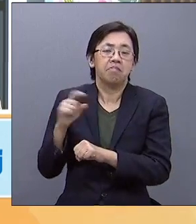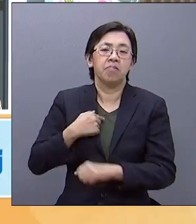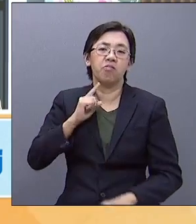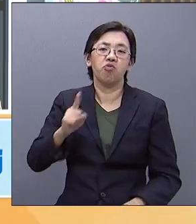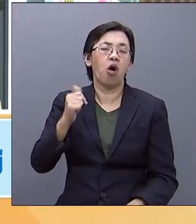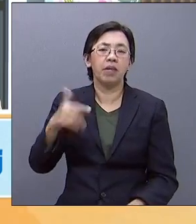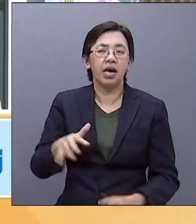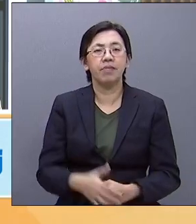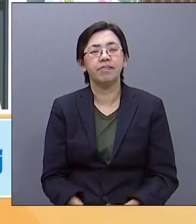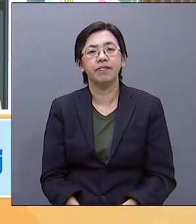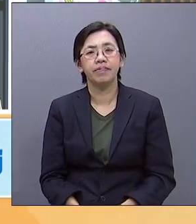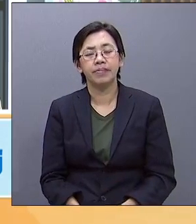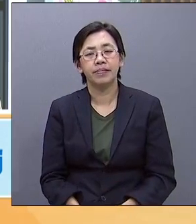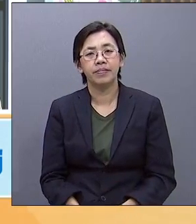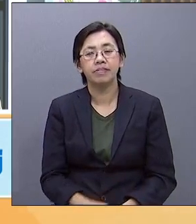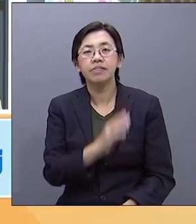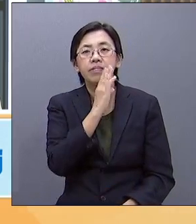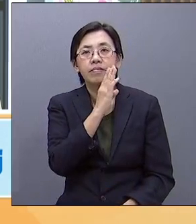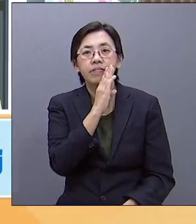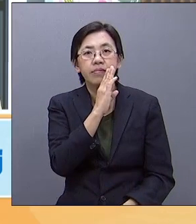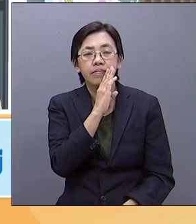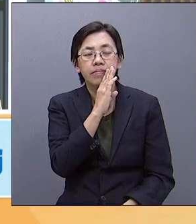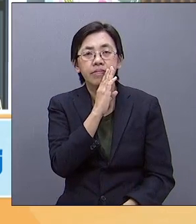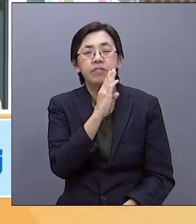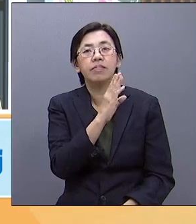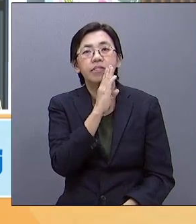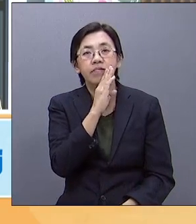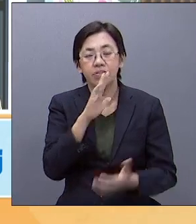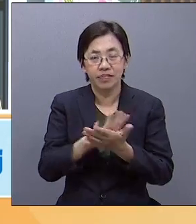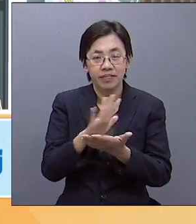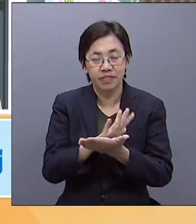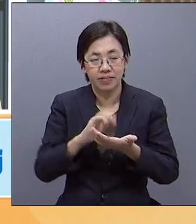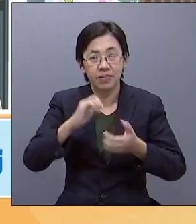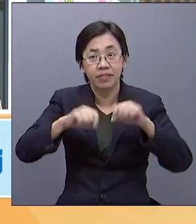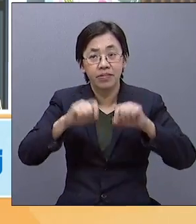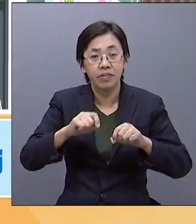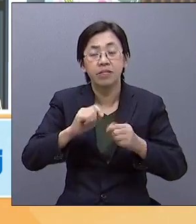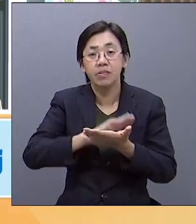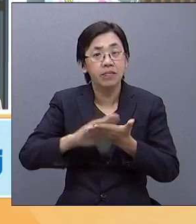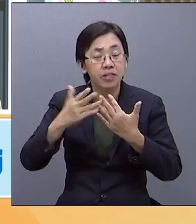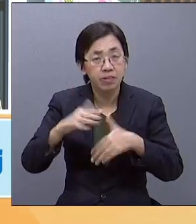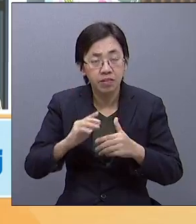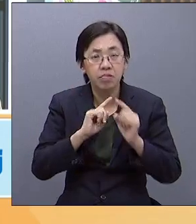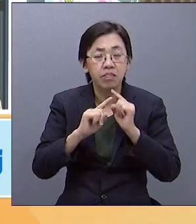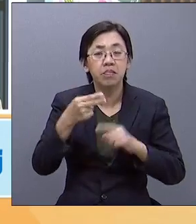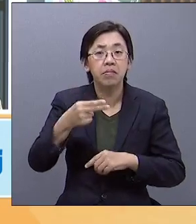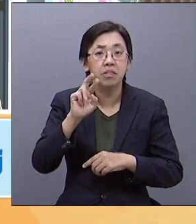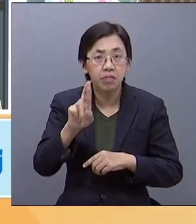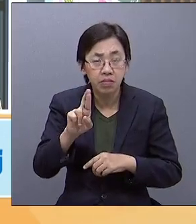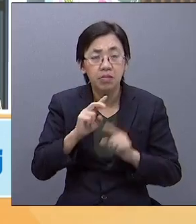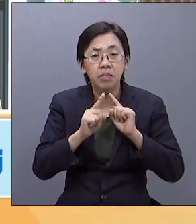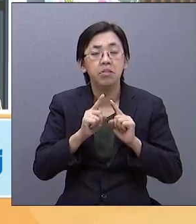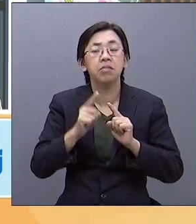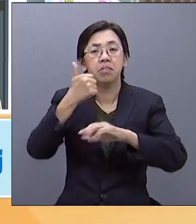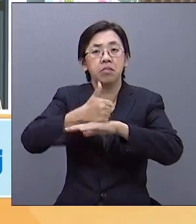ครับครับ ทนายวิรัตครับแล้วถ้าเกิดกรณีที่สมมุติทำเอกสารเรียบร้อยแล้วมีเปเปอร์คุยกับ HR หรือว่าคุยกับเจ้าของบริษั